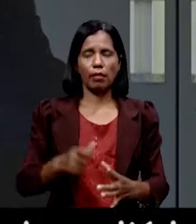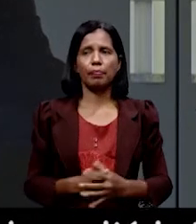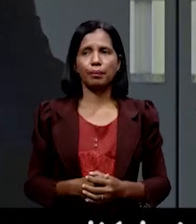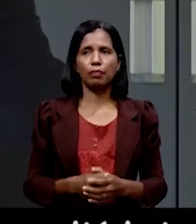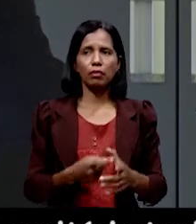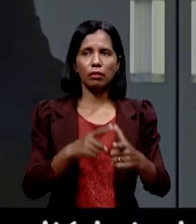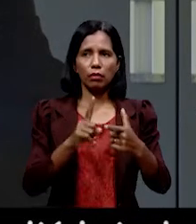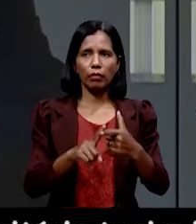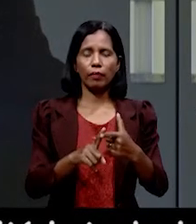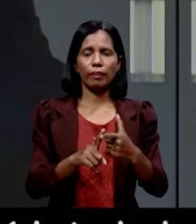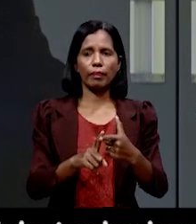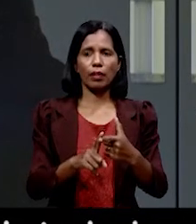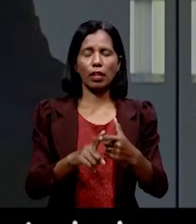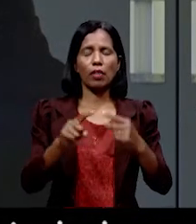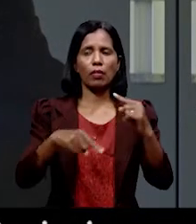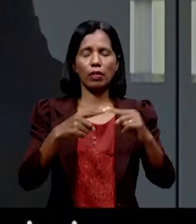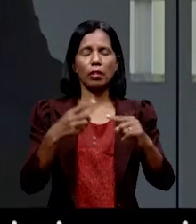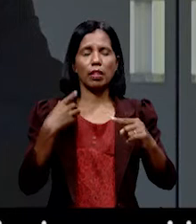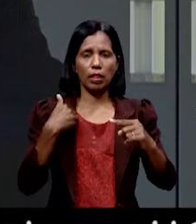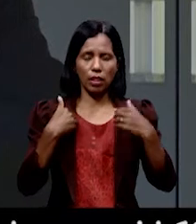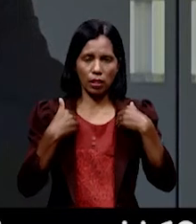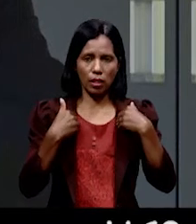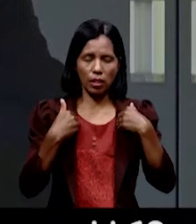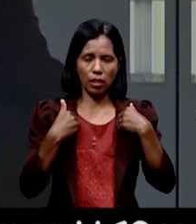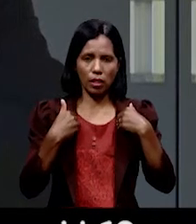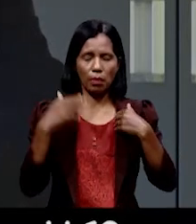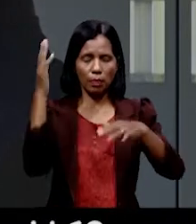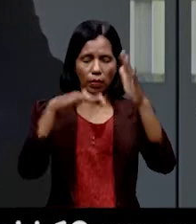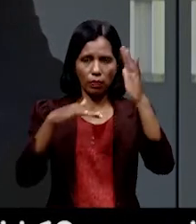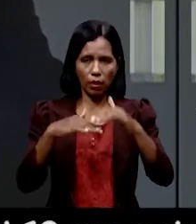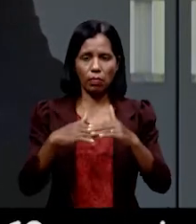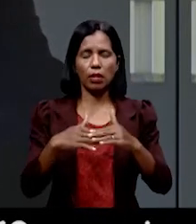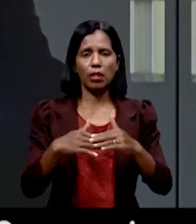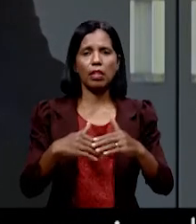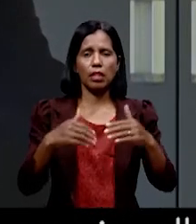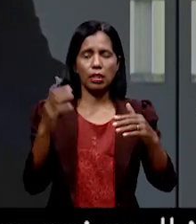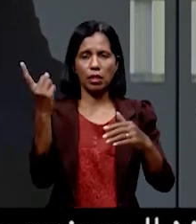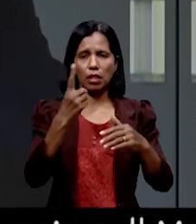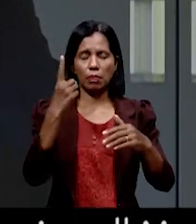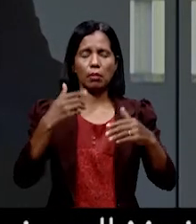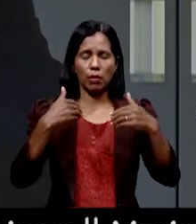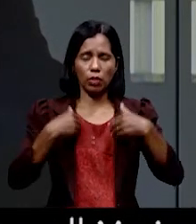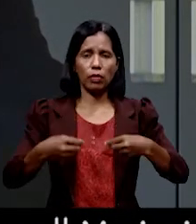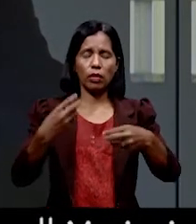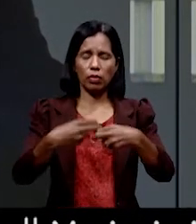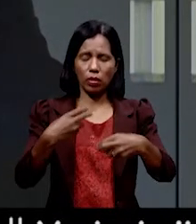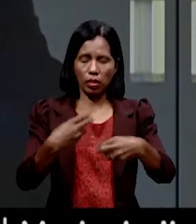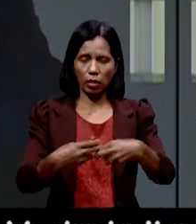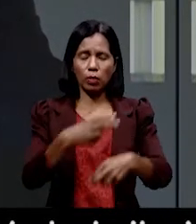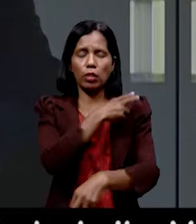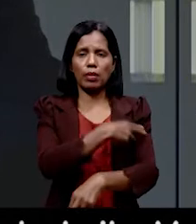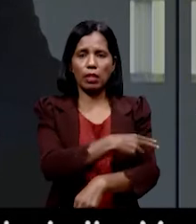Nih, kalau aku bayar kan dia kondisi di rumah, saya permos dia impact tu mai ya hospital. Mereka itu ya cara luar nih